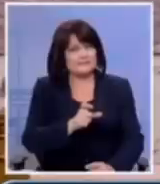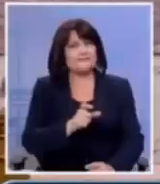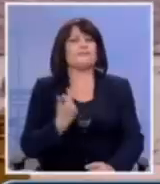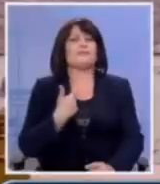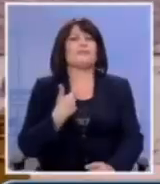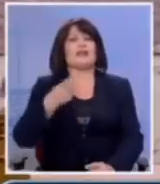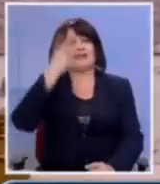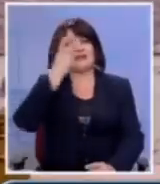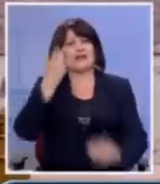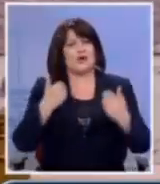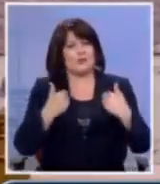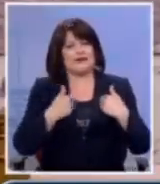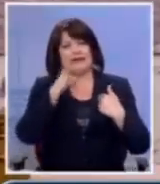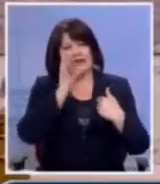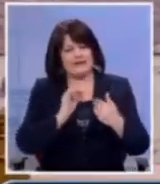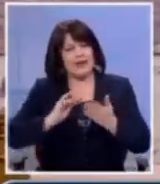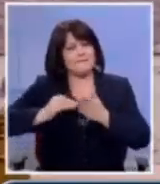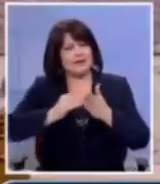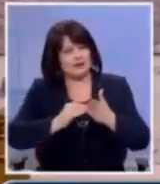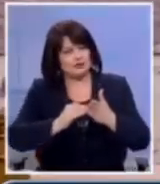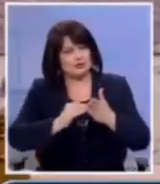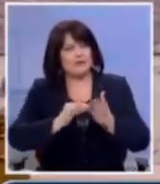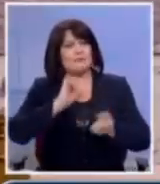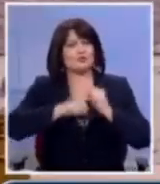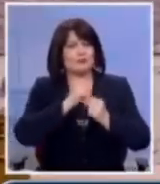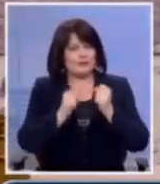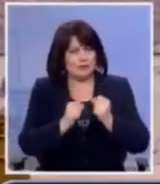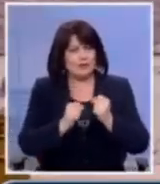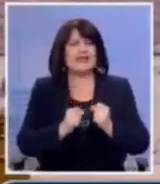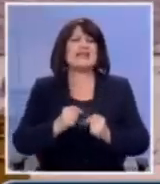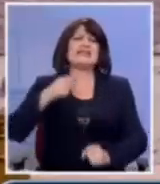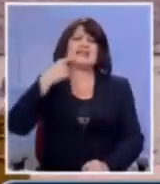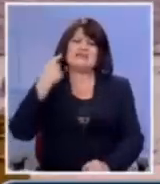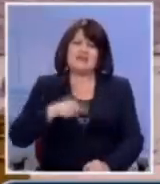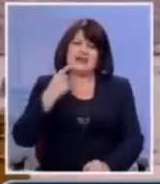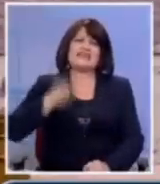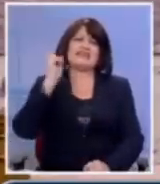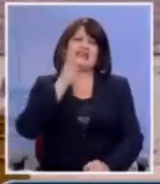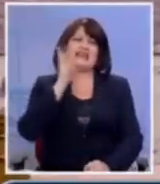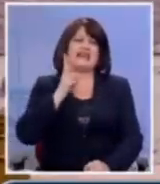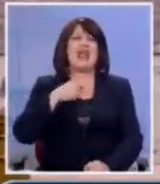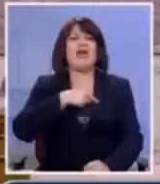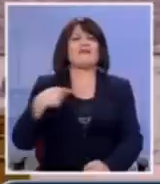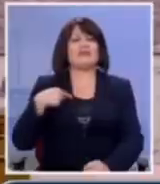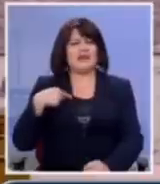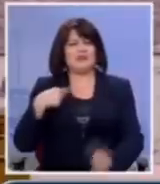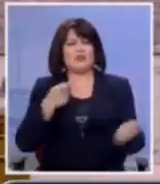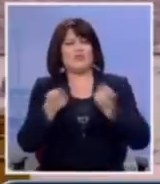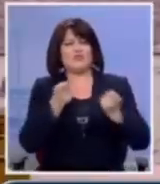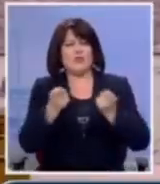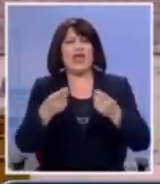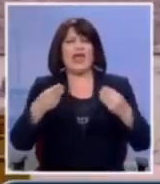των δικαιωμάτων και της αλήθειας και στην υπηρέτηση της συκοφαντίας και των νταβατζήδων η δική μου